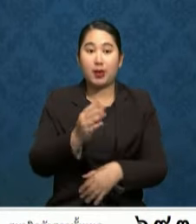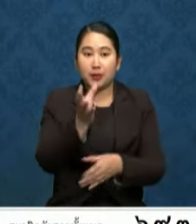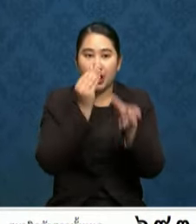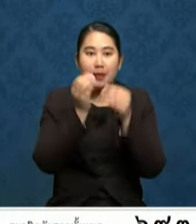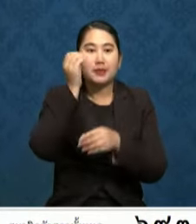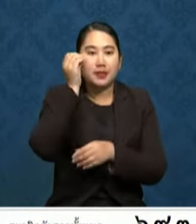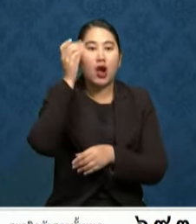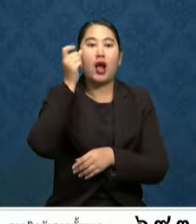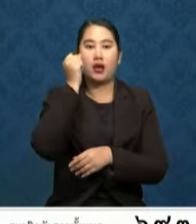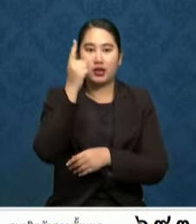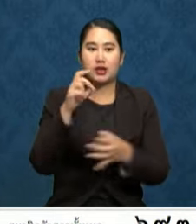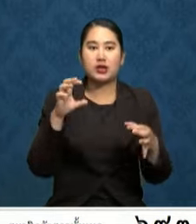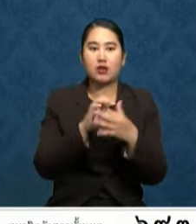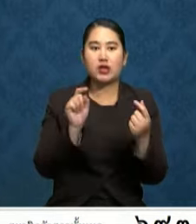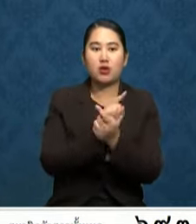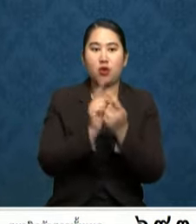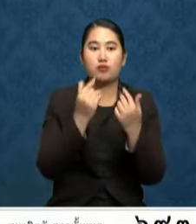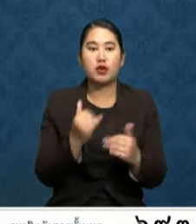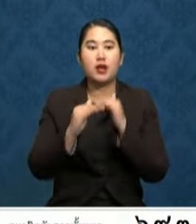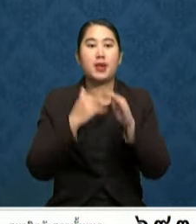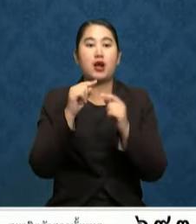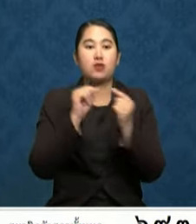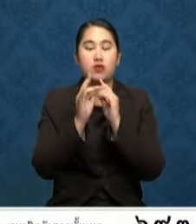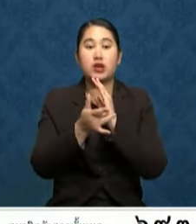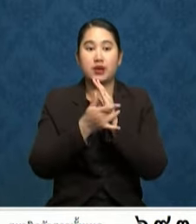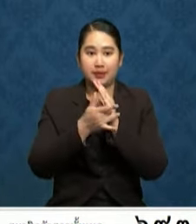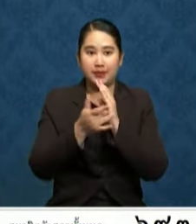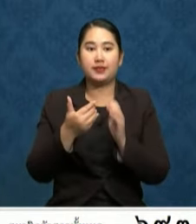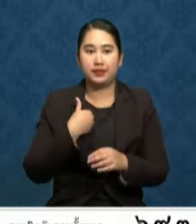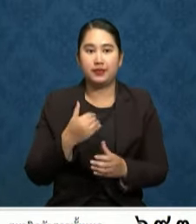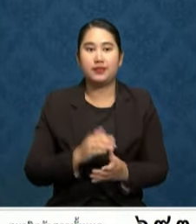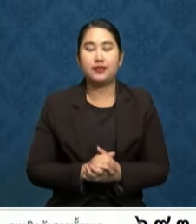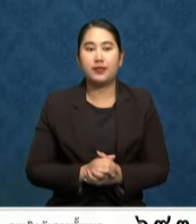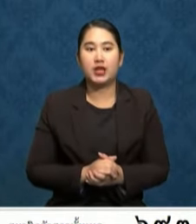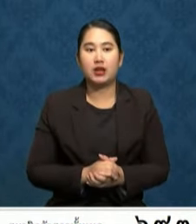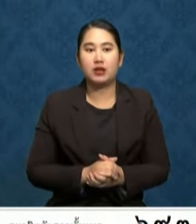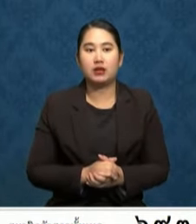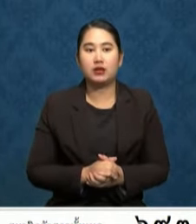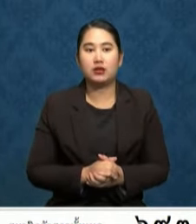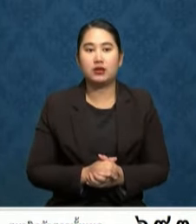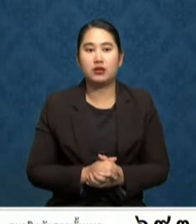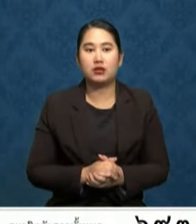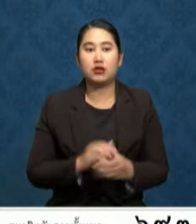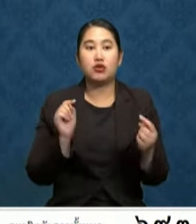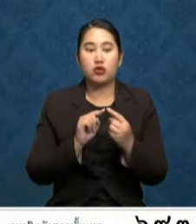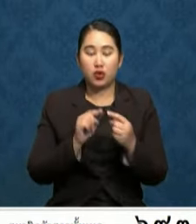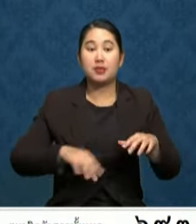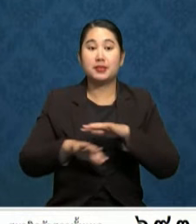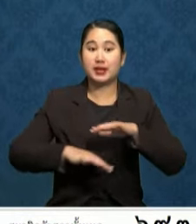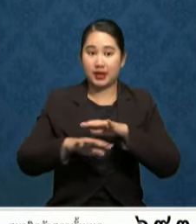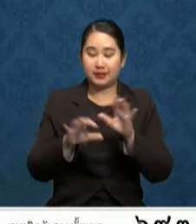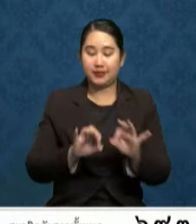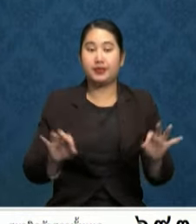จิสำนึกรว่าต่อไปนี้เราก็เลยเข้าวสู่สังคมของดิจิทอลเพราะฉะนั้นการที่เราให้เขาได้ใช้สิ่งที่เป็นเบสิคที่